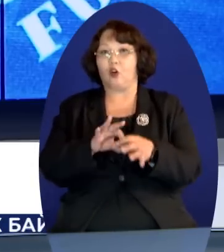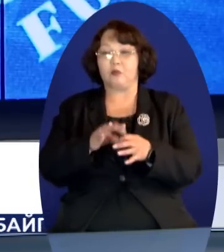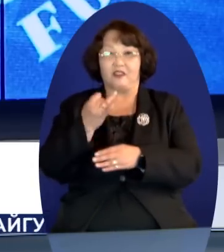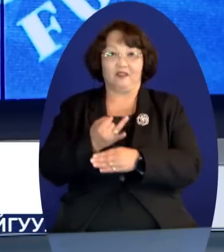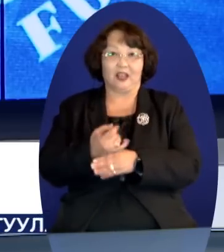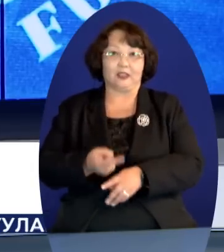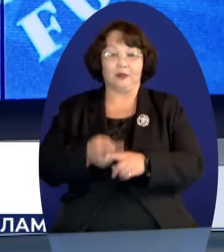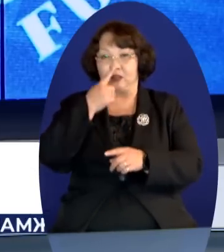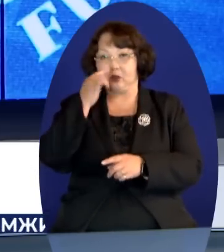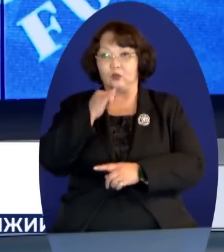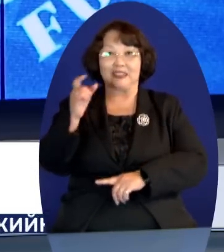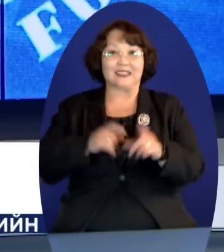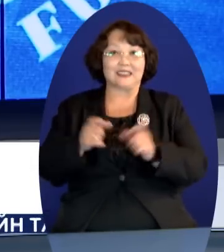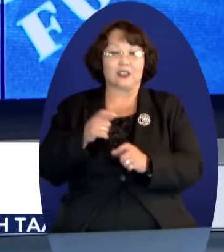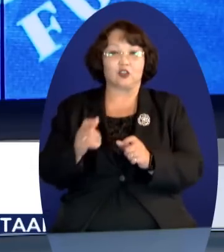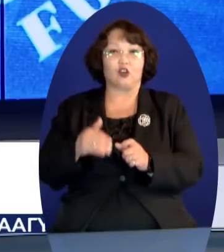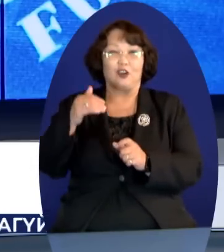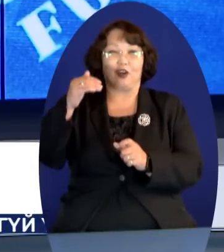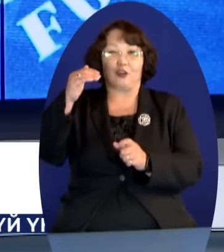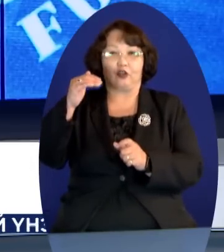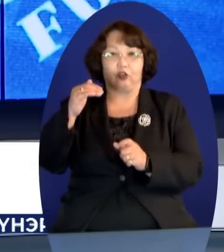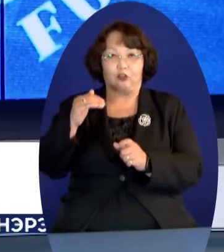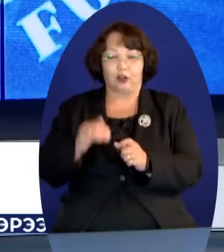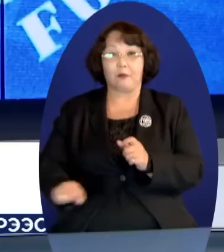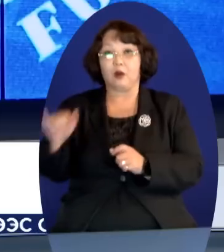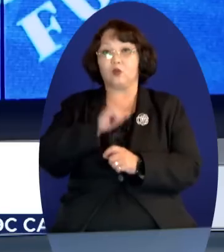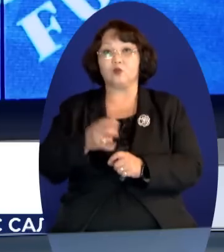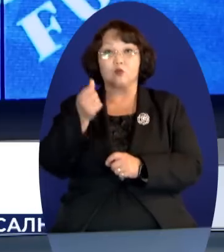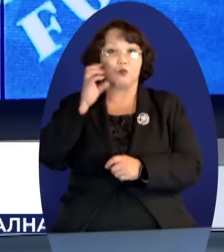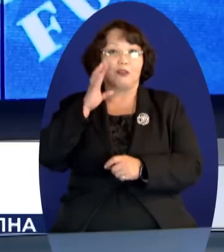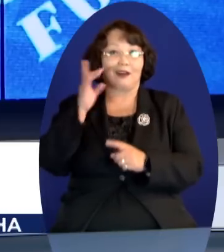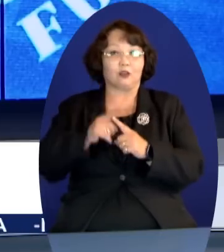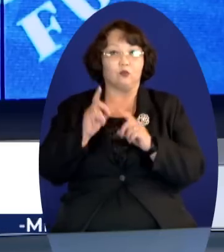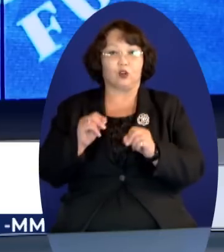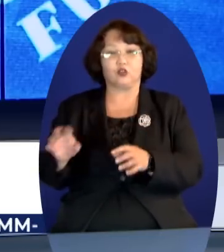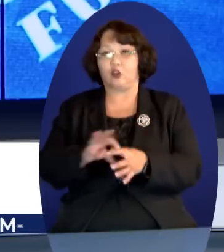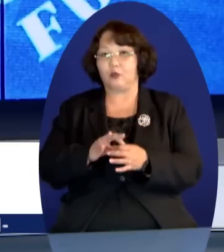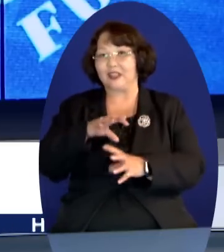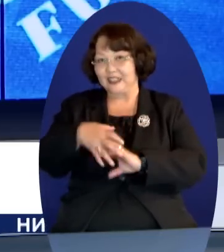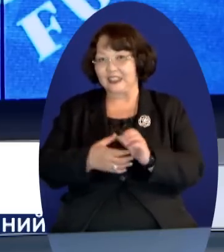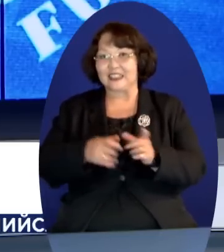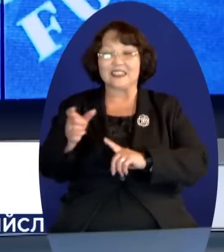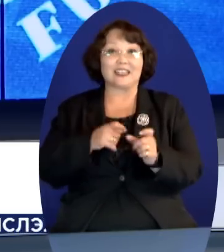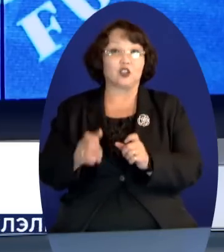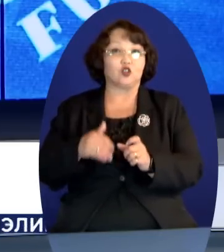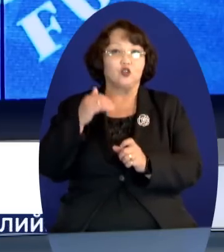инфляци өсөж, хятадын эдийн засгийн өсөлтийн хурдсаарч, Америк мөнгөний бодлого чангаруулж байгаа зэргээс шалтгаалan дэлхийн эдийн засгийн